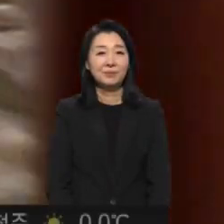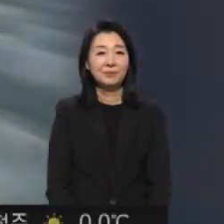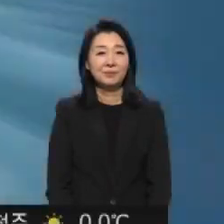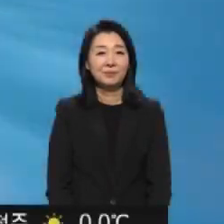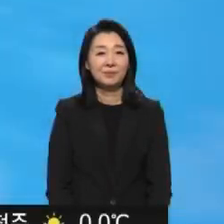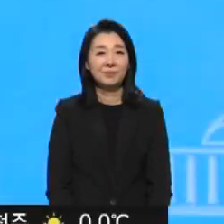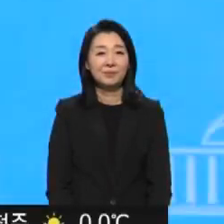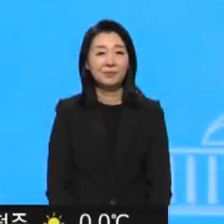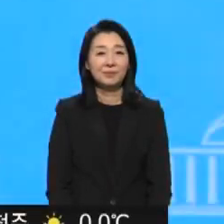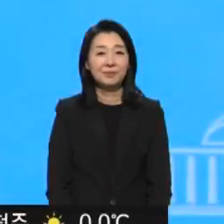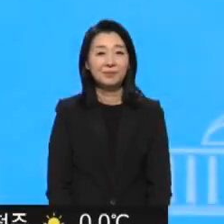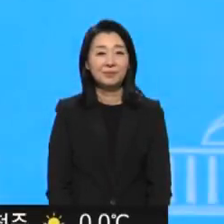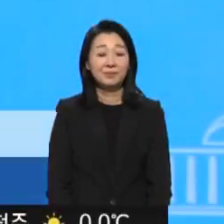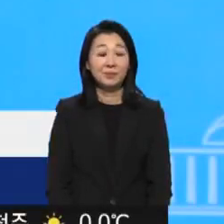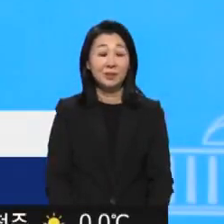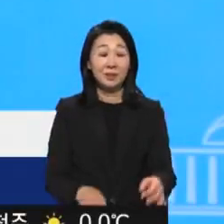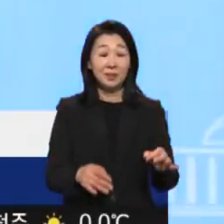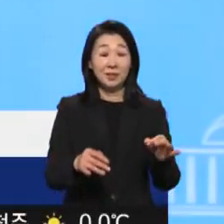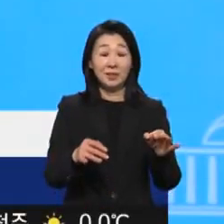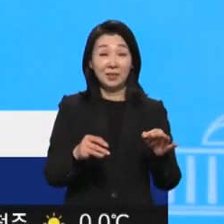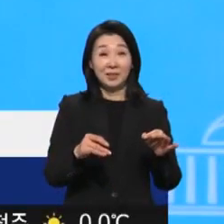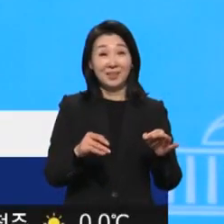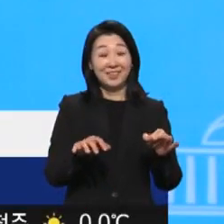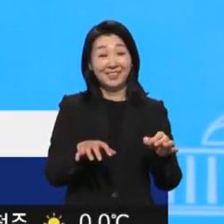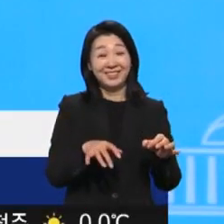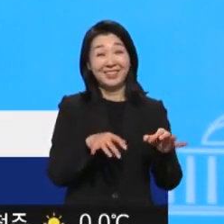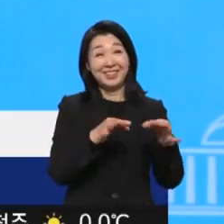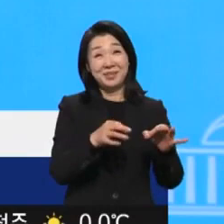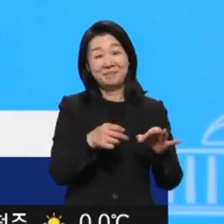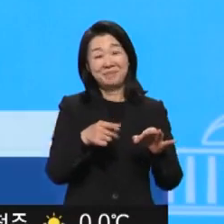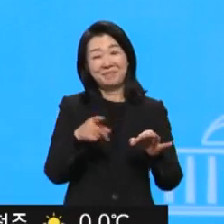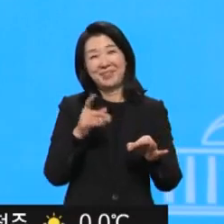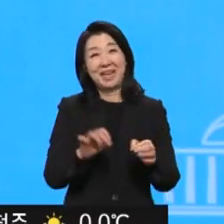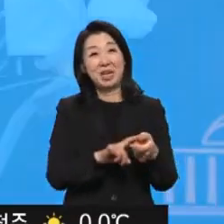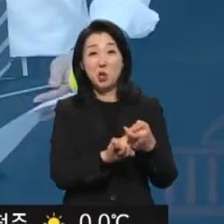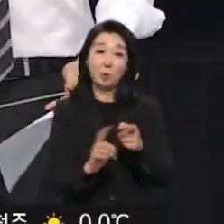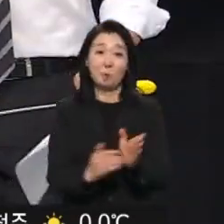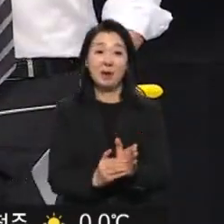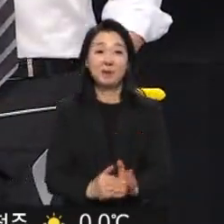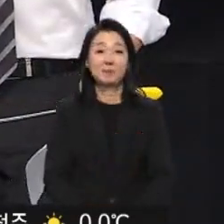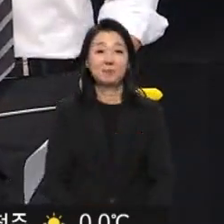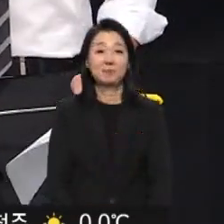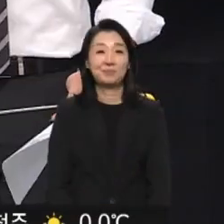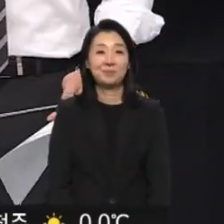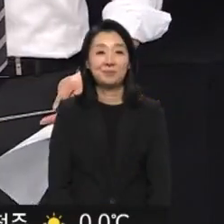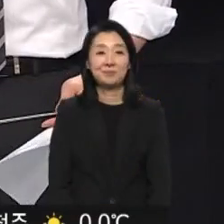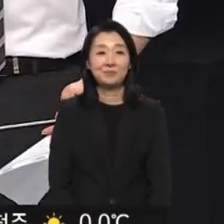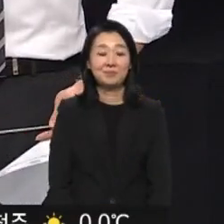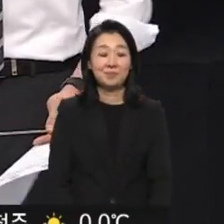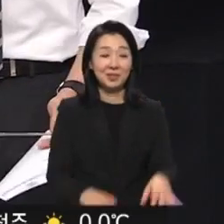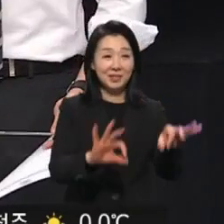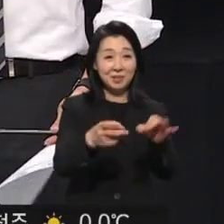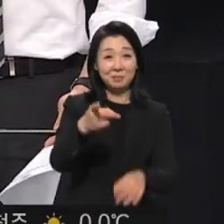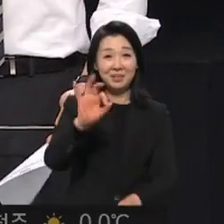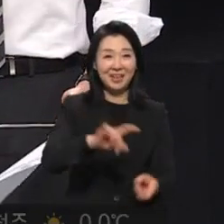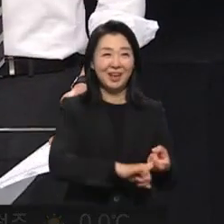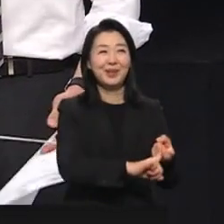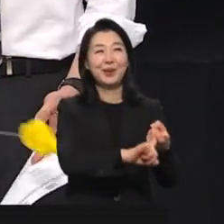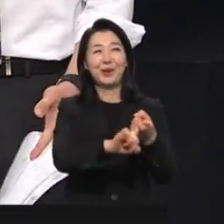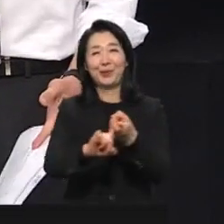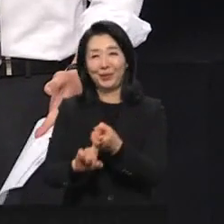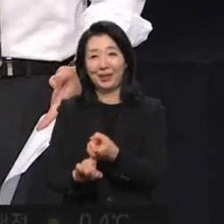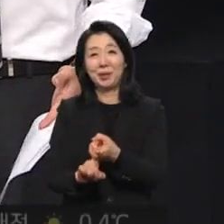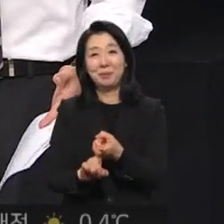김장은 이제 다 담궜다고 생각하고요. 네, 바로 김장 연대입니다.